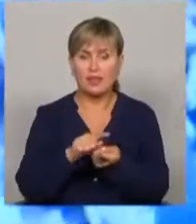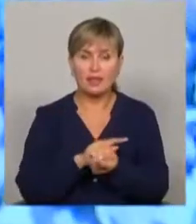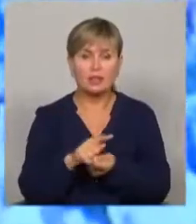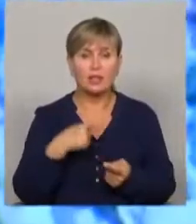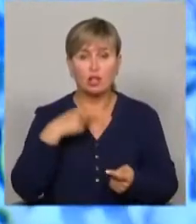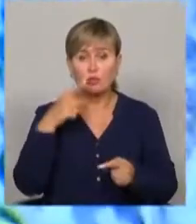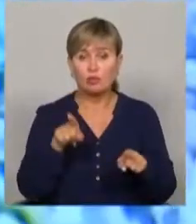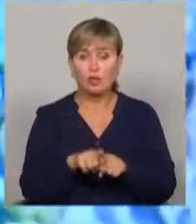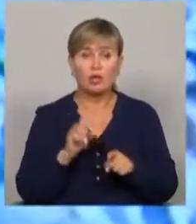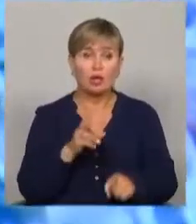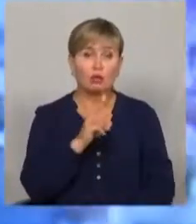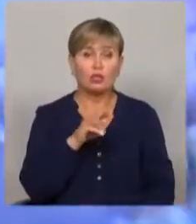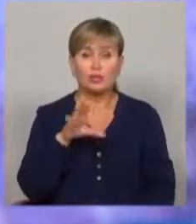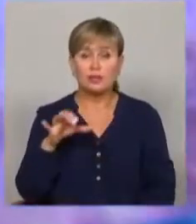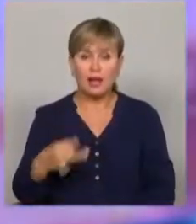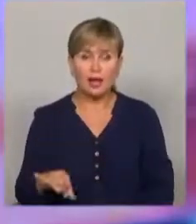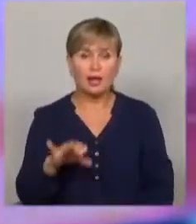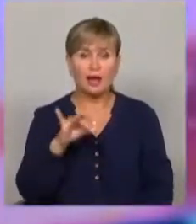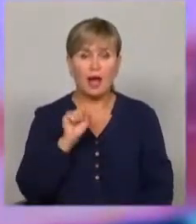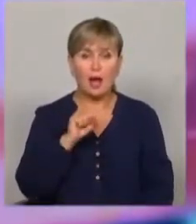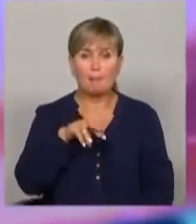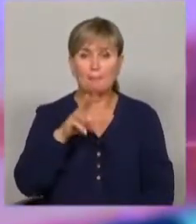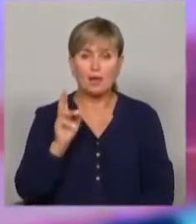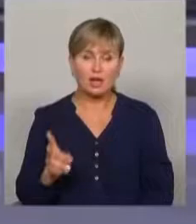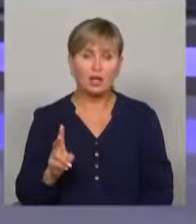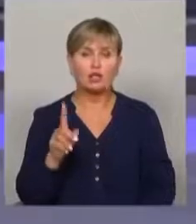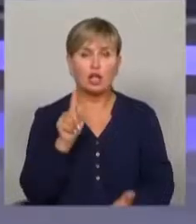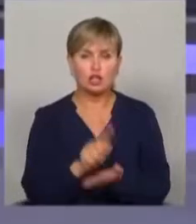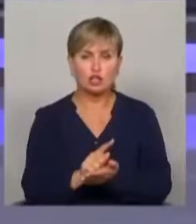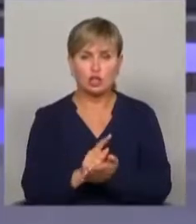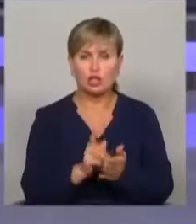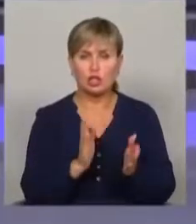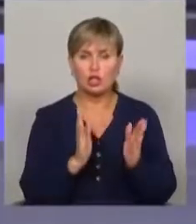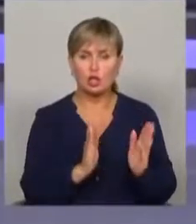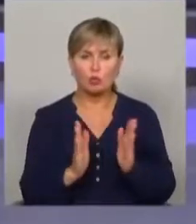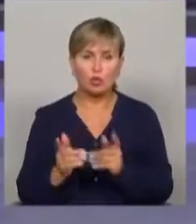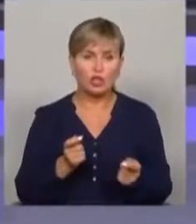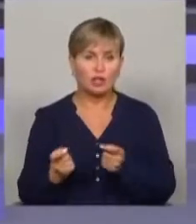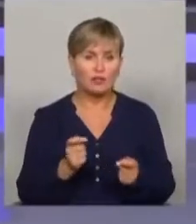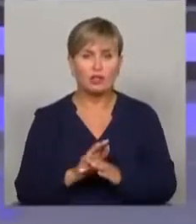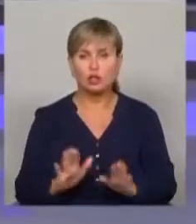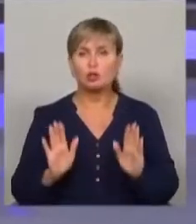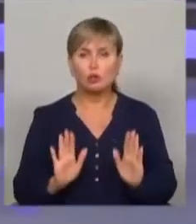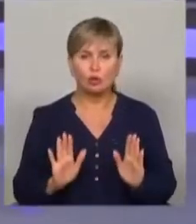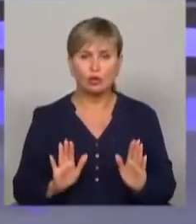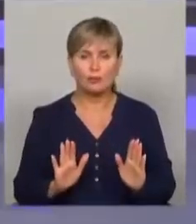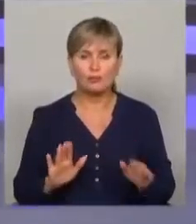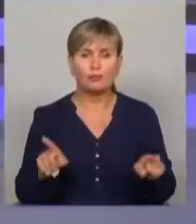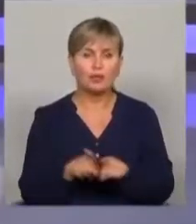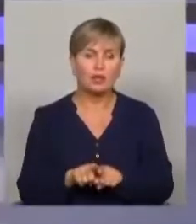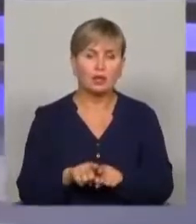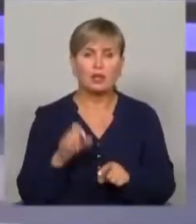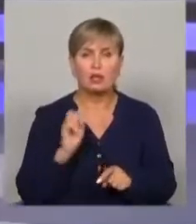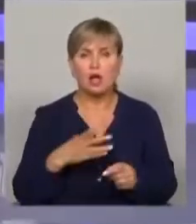такие институты, как курултай и АНК, они должны регулировать не только такие моменты,